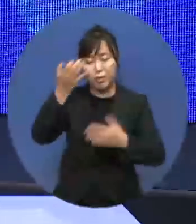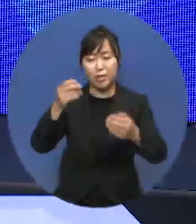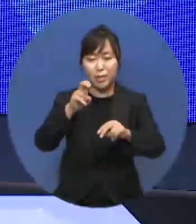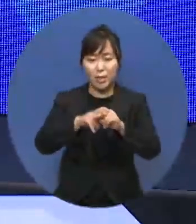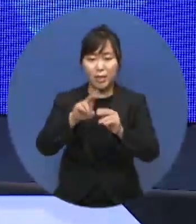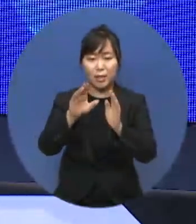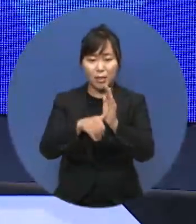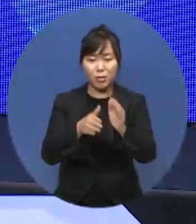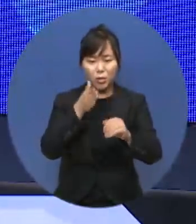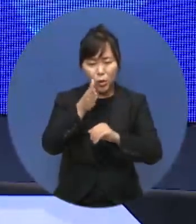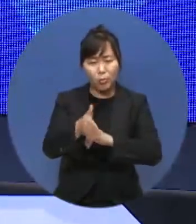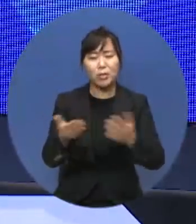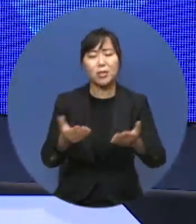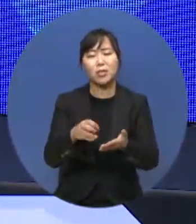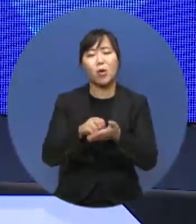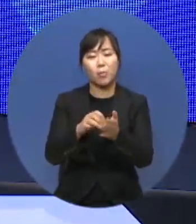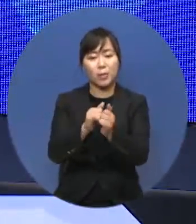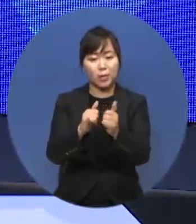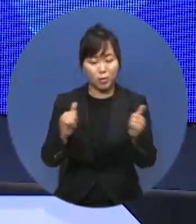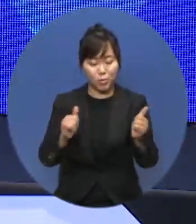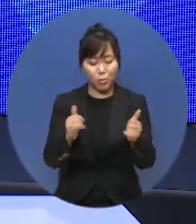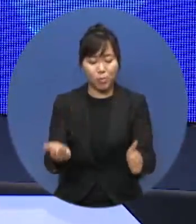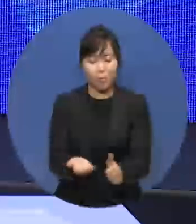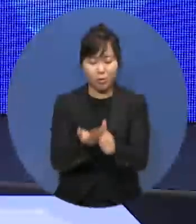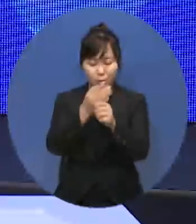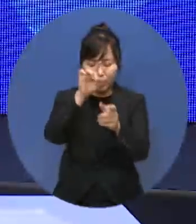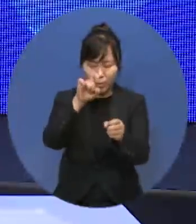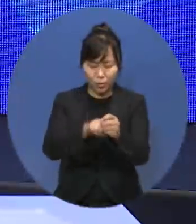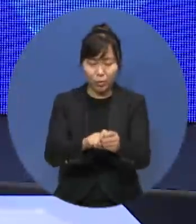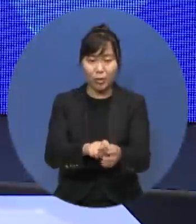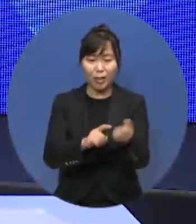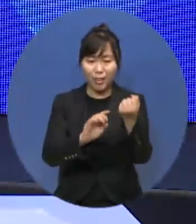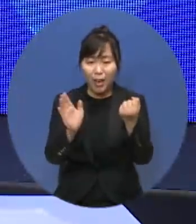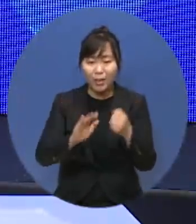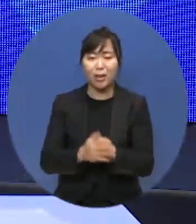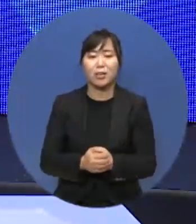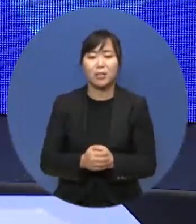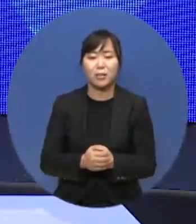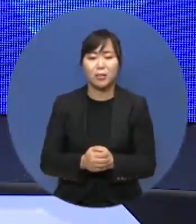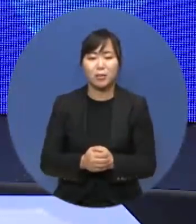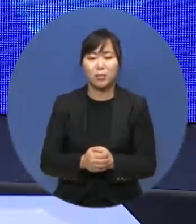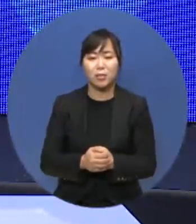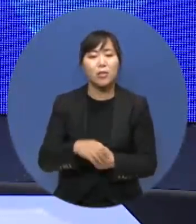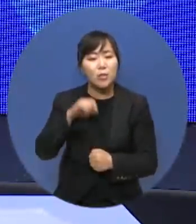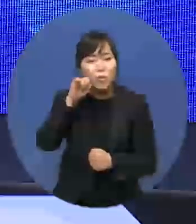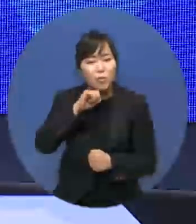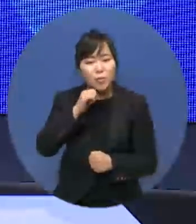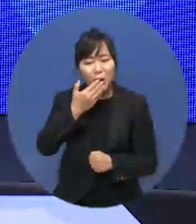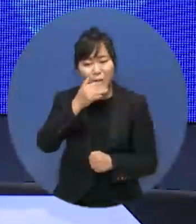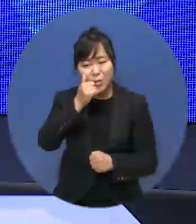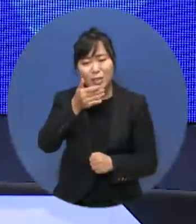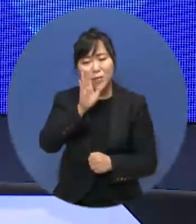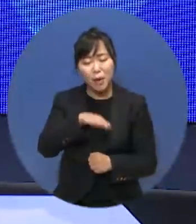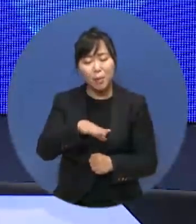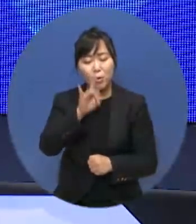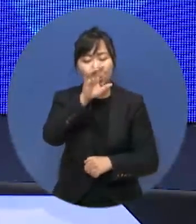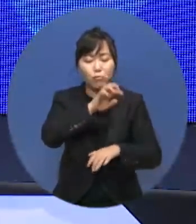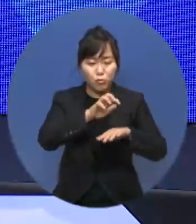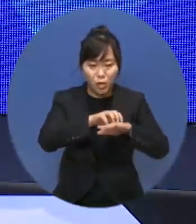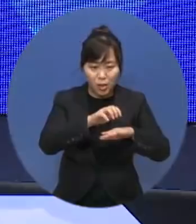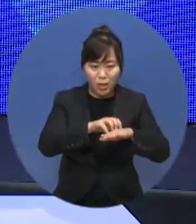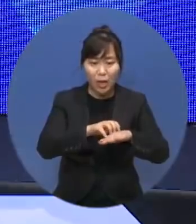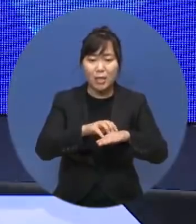이게 전문 직업인으로 양성을 목적을 두는 게 아니라 취미로 할 수도 있겠지만 일단